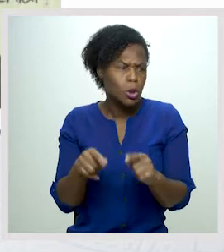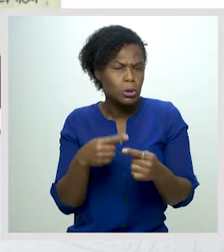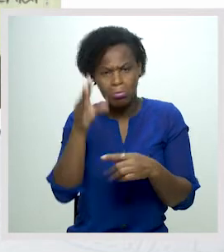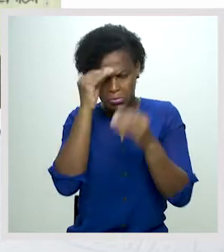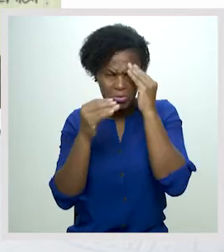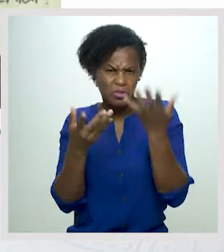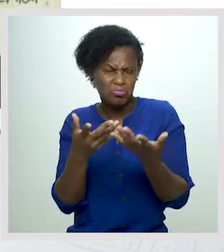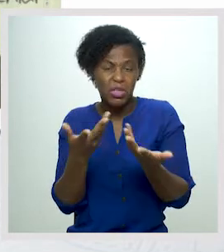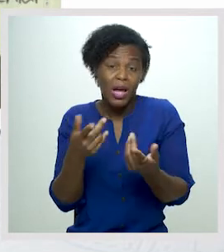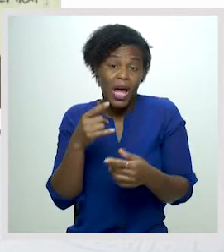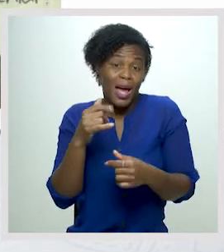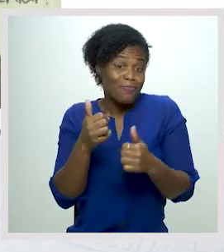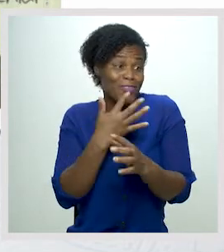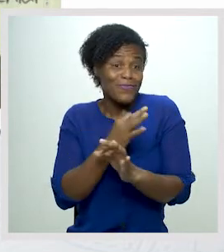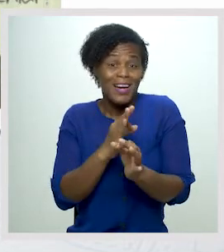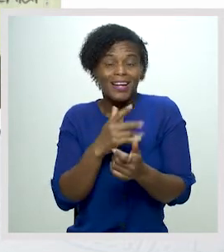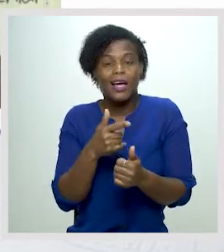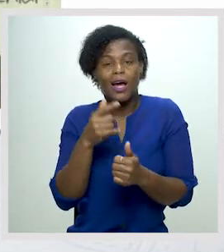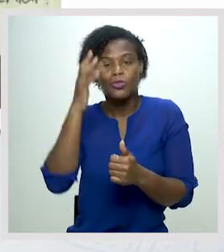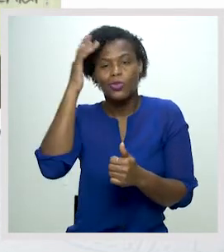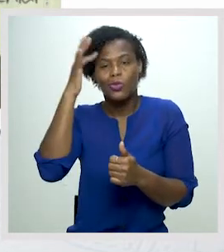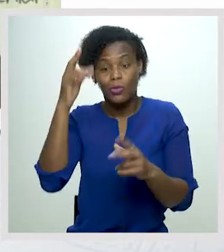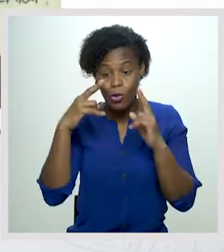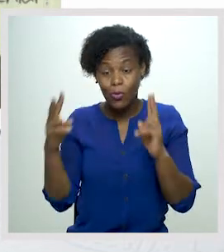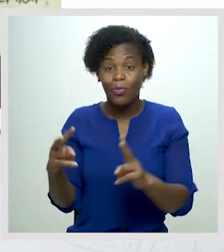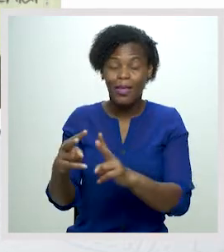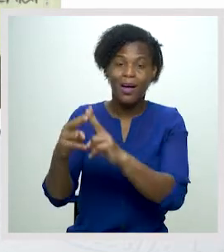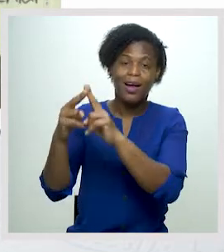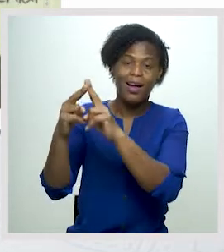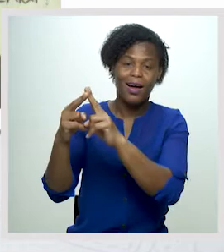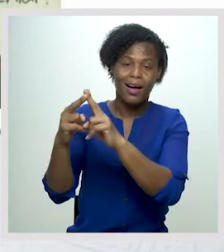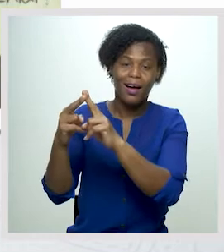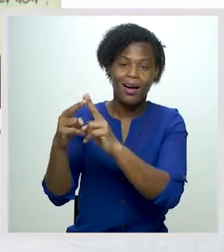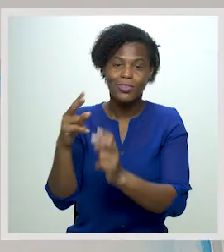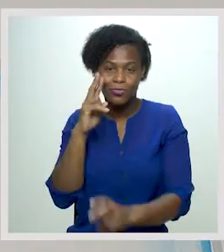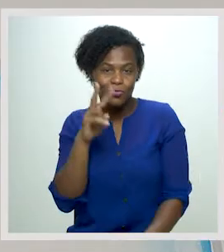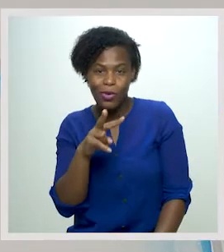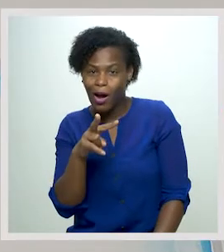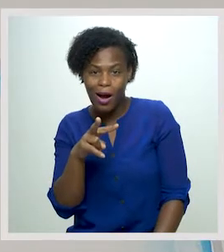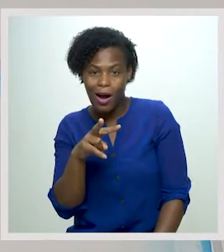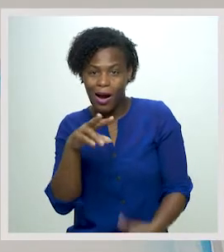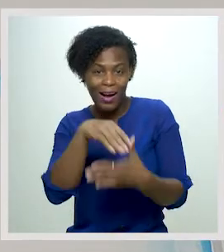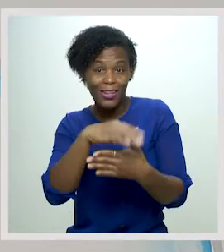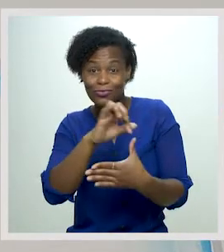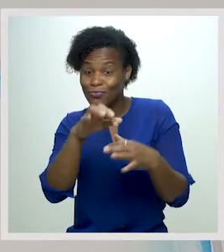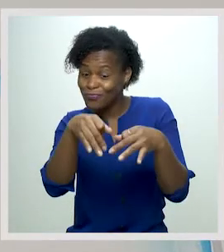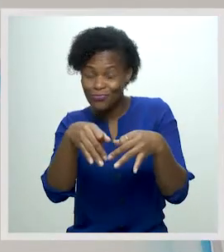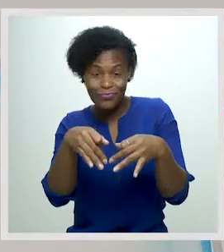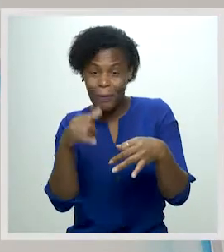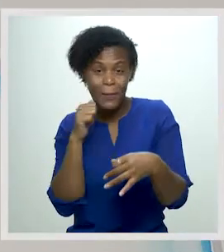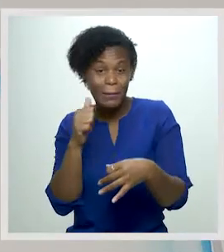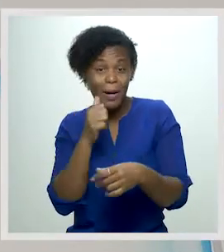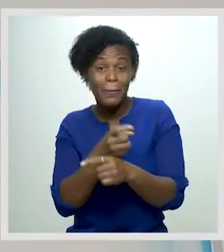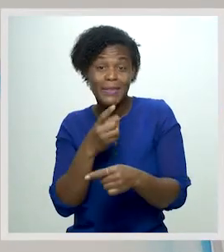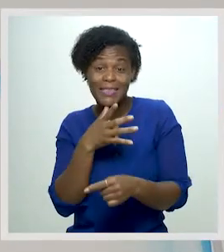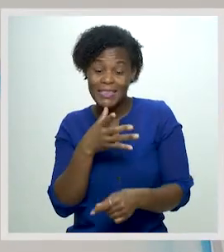Et c'est génial. Mon rêve, rencontrer un jour. Tu vois, il n'a pas terminé sa lettre. C'est pour cela